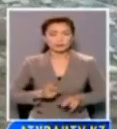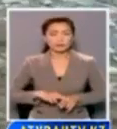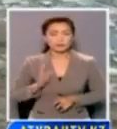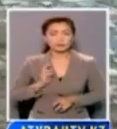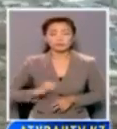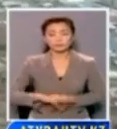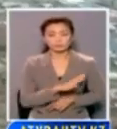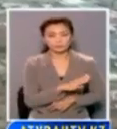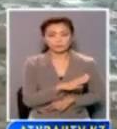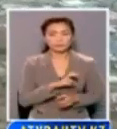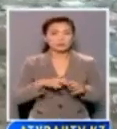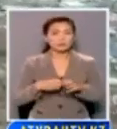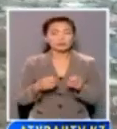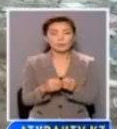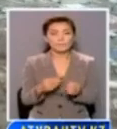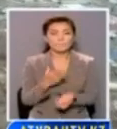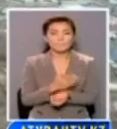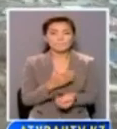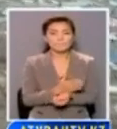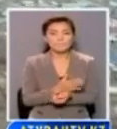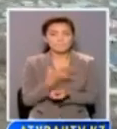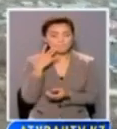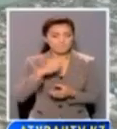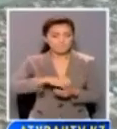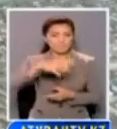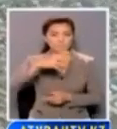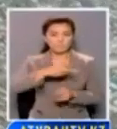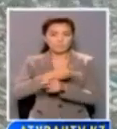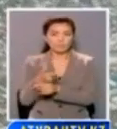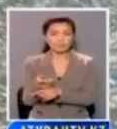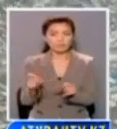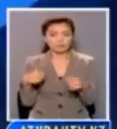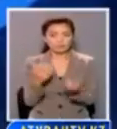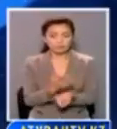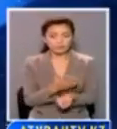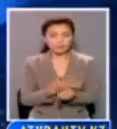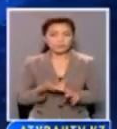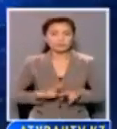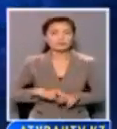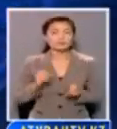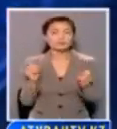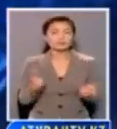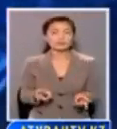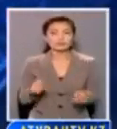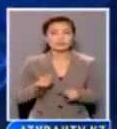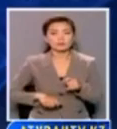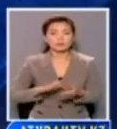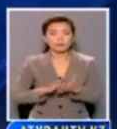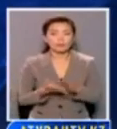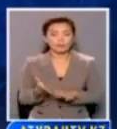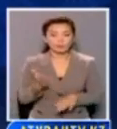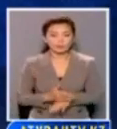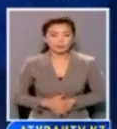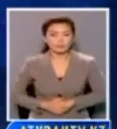мезі болды. Күрмеулі мәселе бақ бетінде дүмпу жасап, министрлікке жетті. Сөйтіп арнайы рейттер